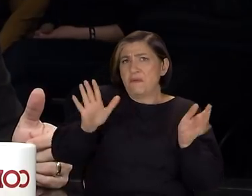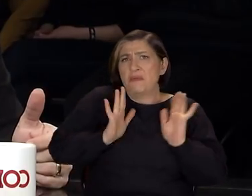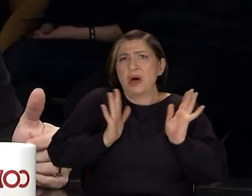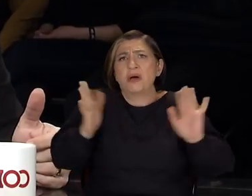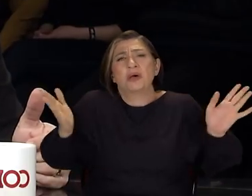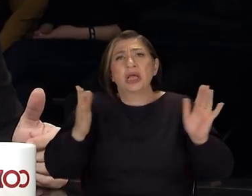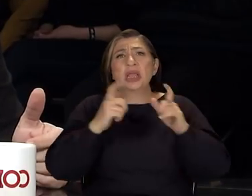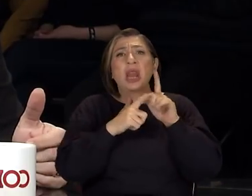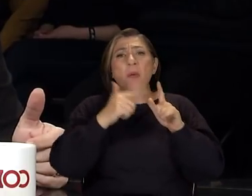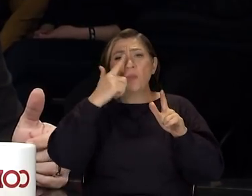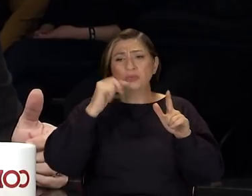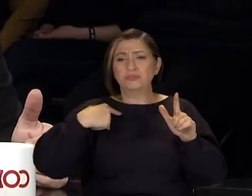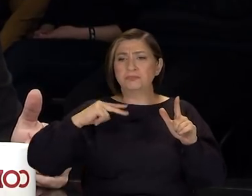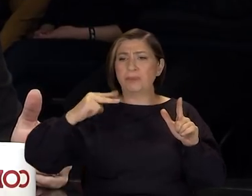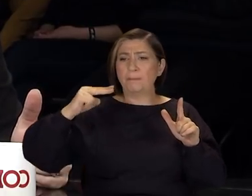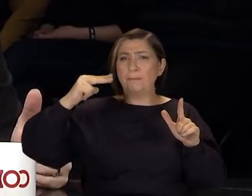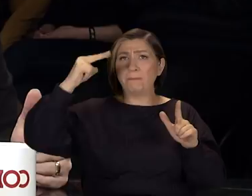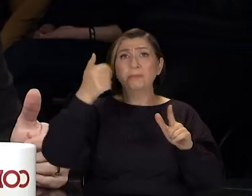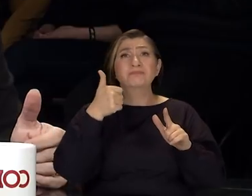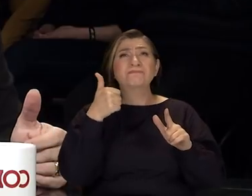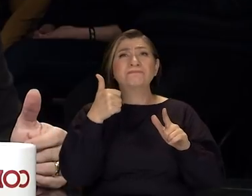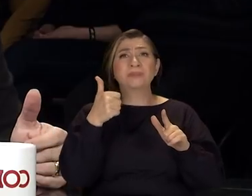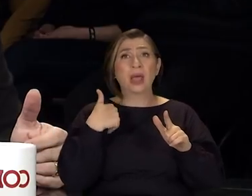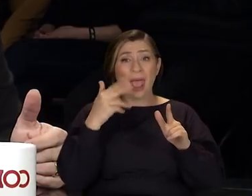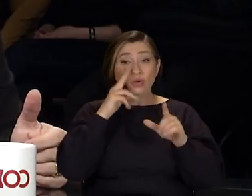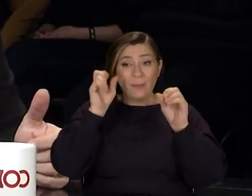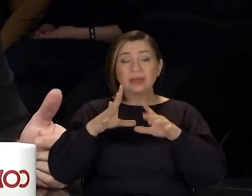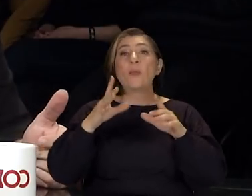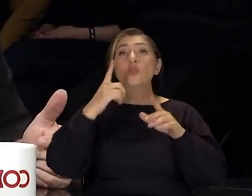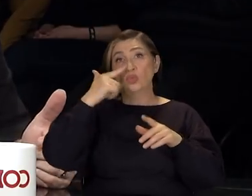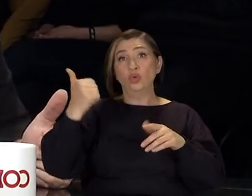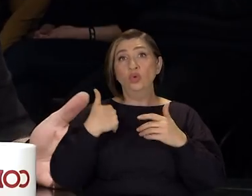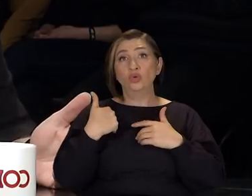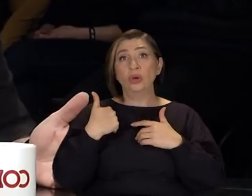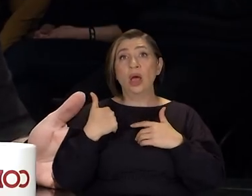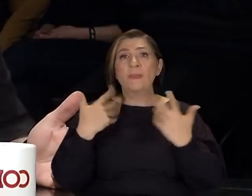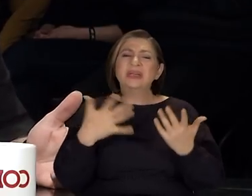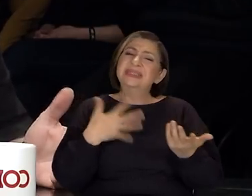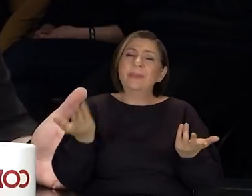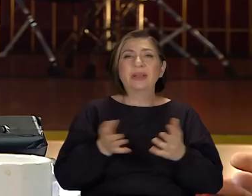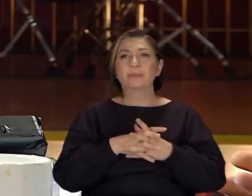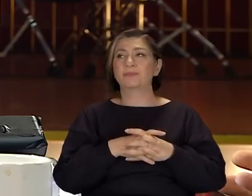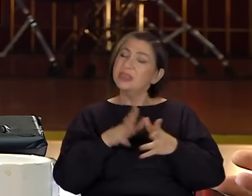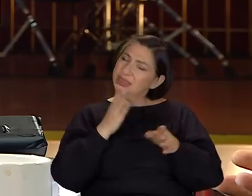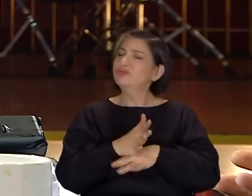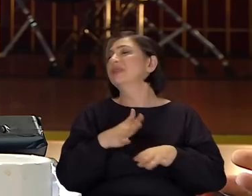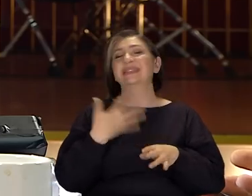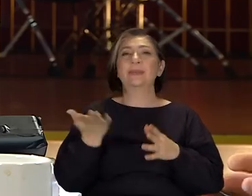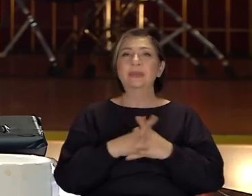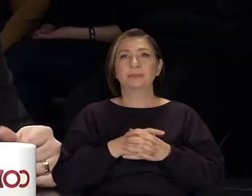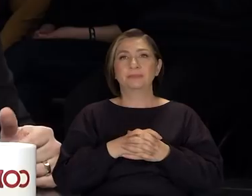Yani genel müdür yardımcılığına kadar yürüme ihtimalim vardı. En son bıraktığımda müdürdüm. Ama istemedim. Gerçekten istemedim